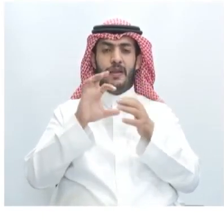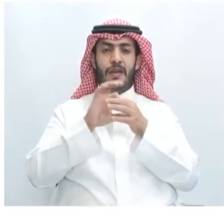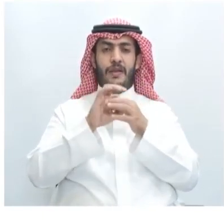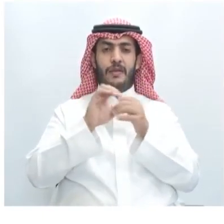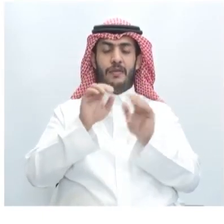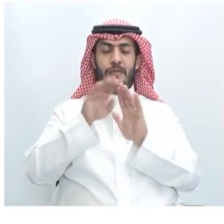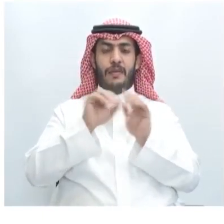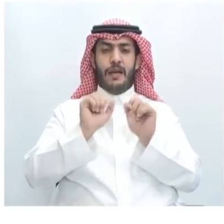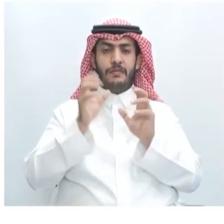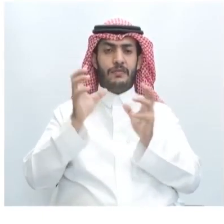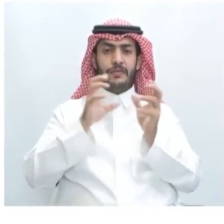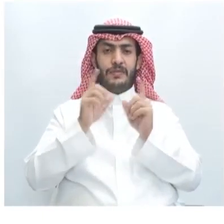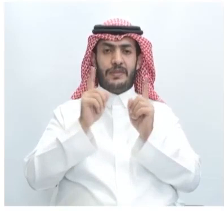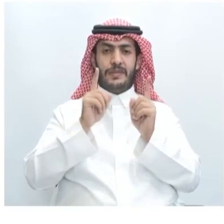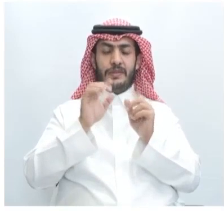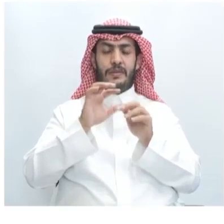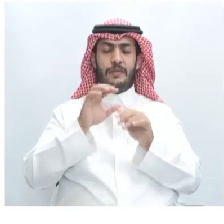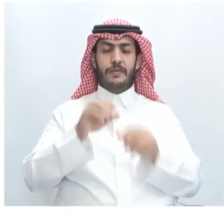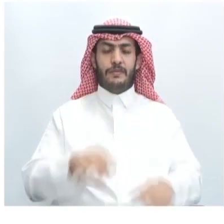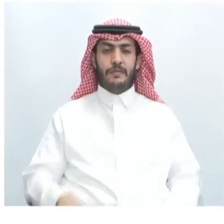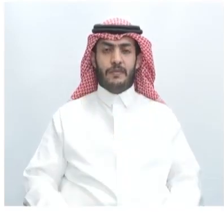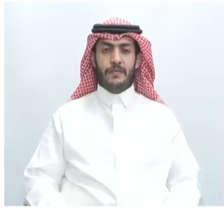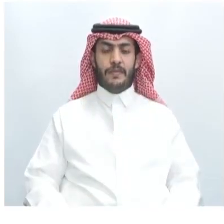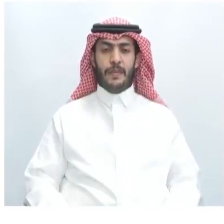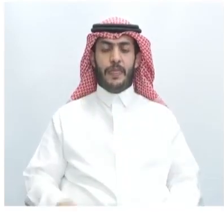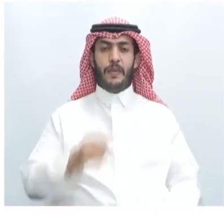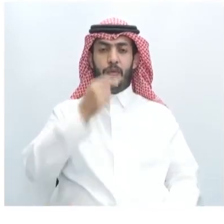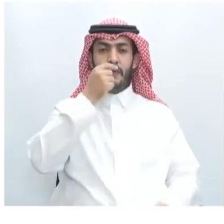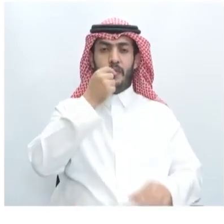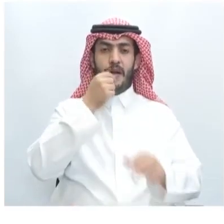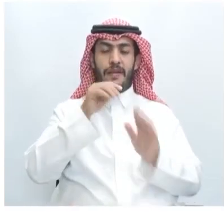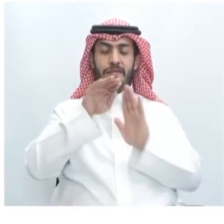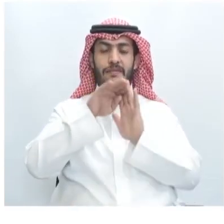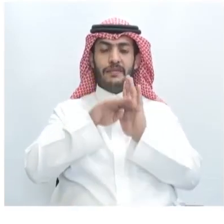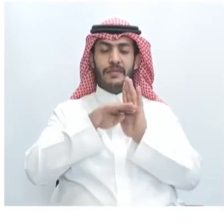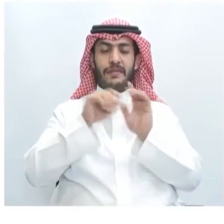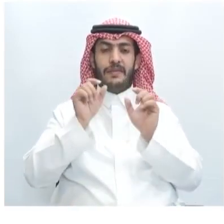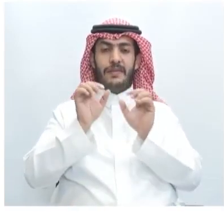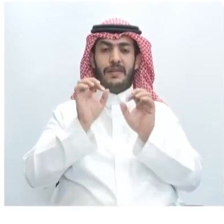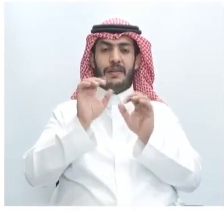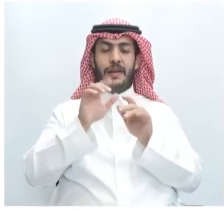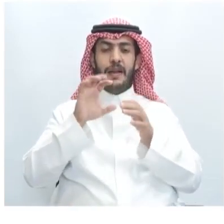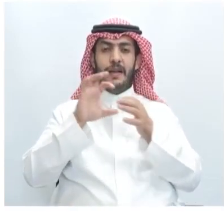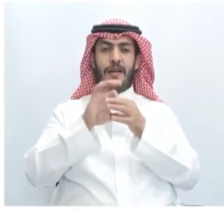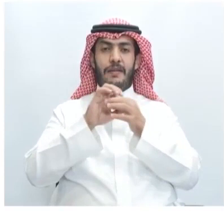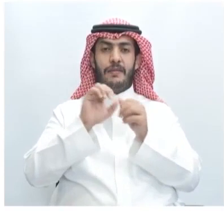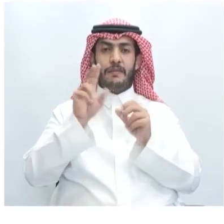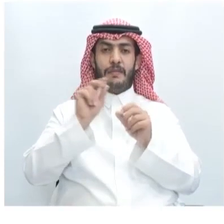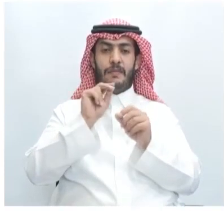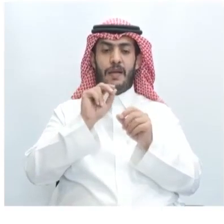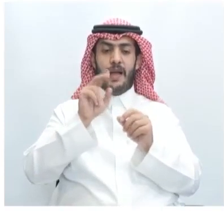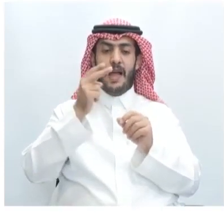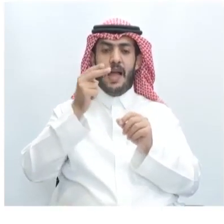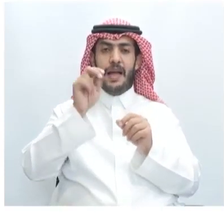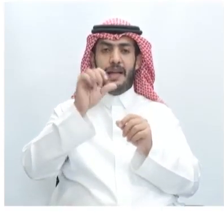المجتمعات فيما بينها مجتمعات فيما بينها في من ايات القران الكريم ما يتعلق بماذا بمساله العقيده